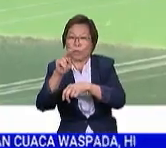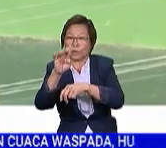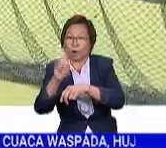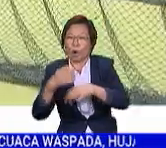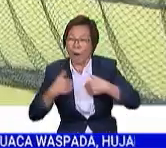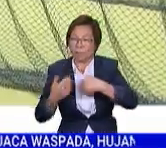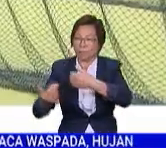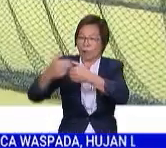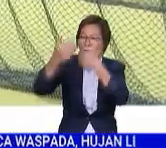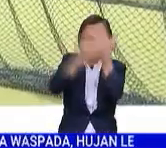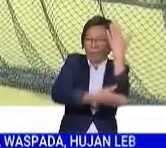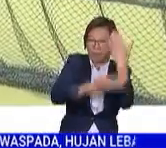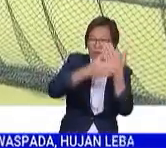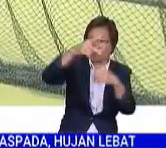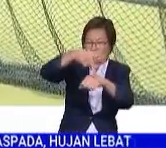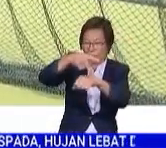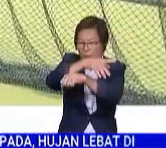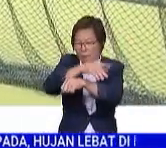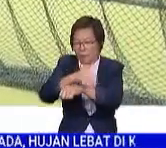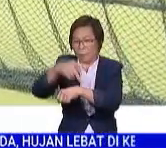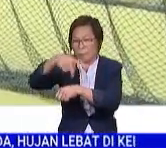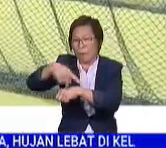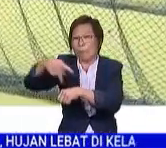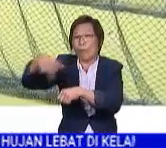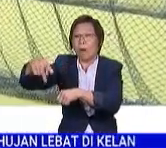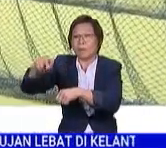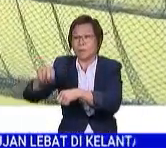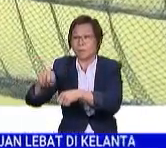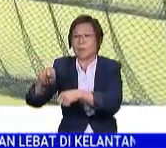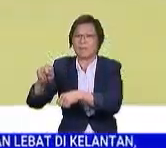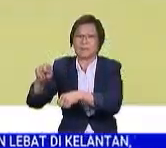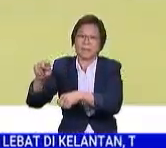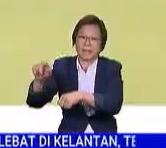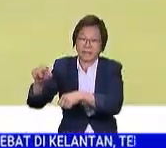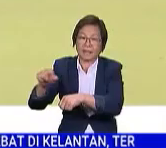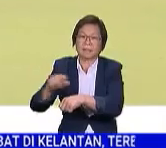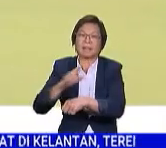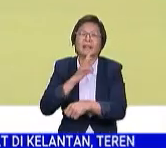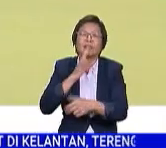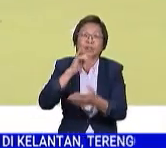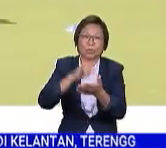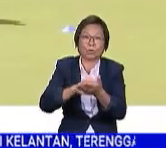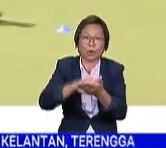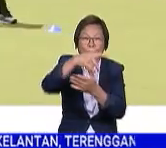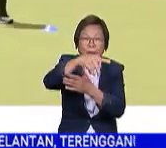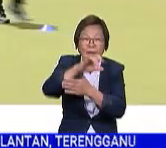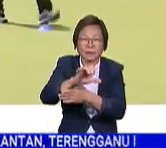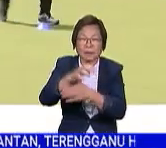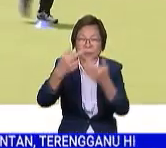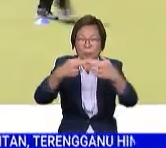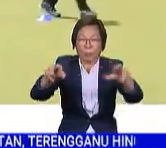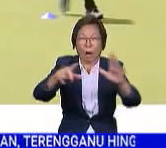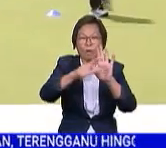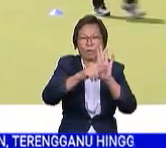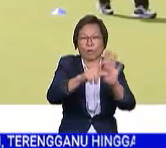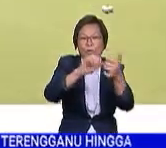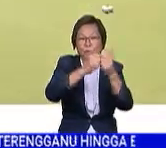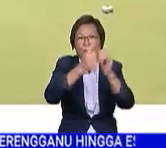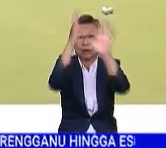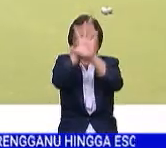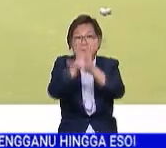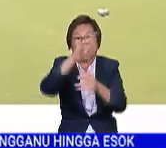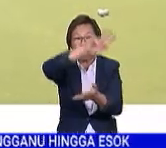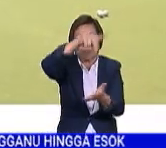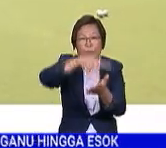turut disertai Semenanjung Filipina dan Papua Nugini Beliau berkata demikian pada Sidang mediasi lepas melancarkan logo sport